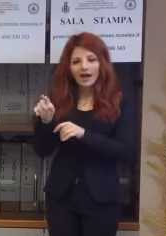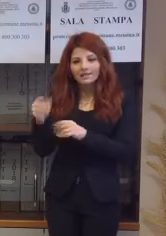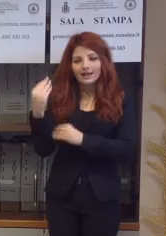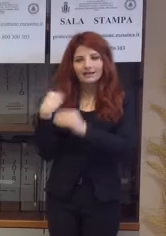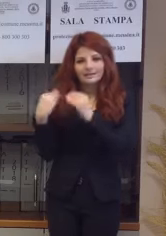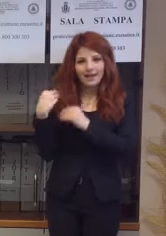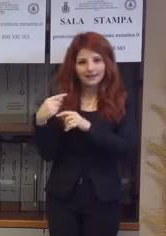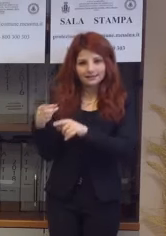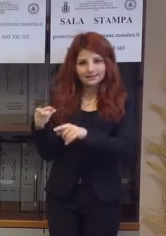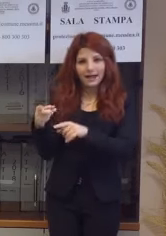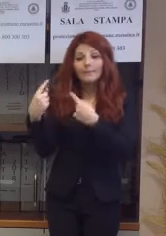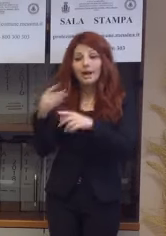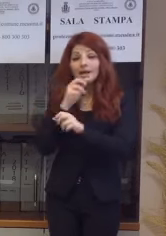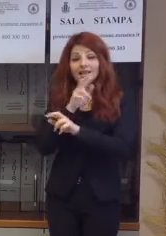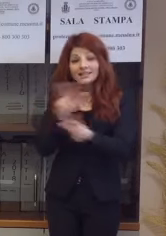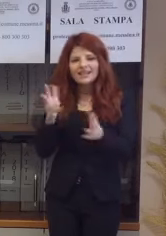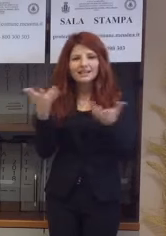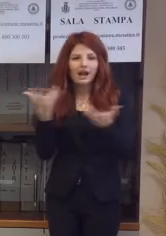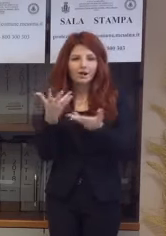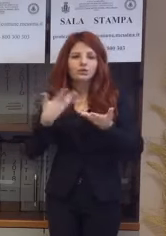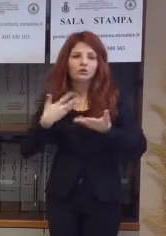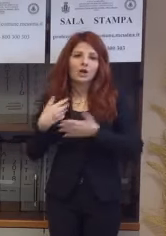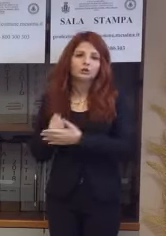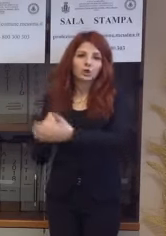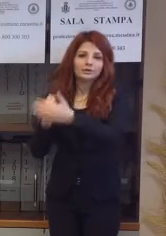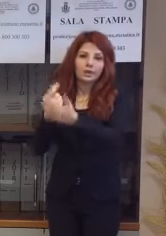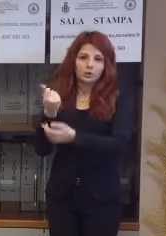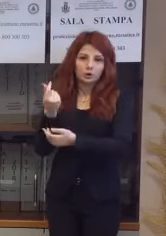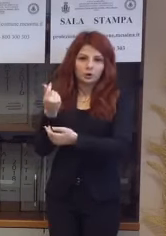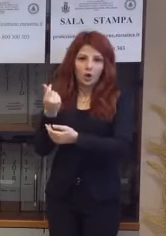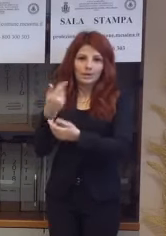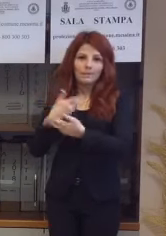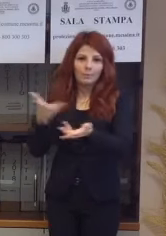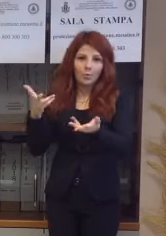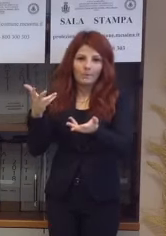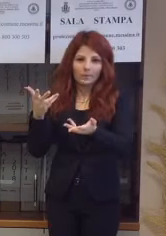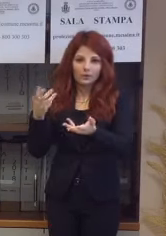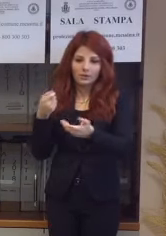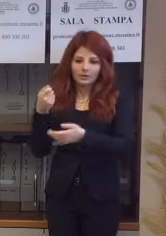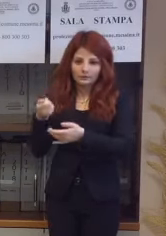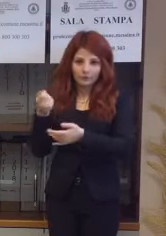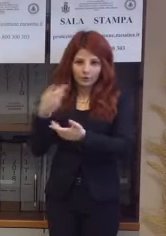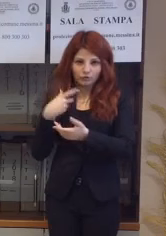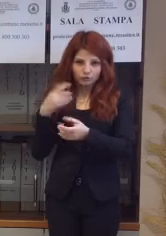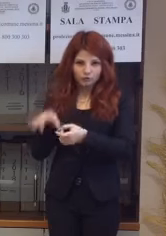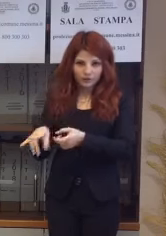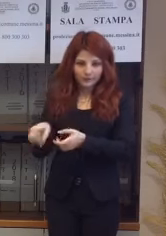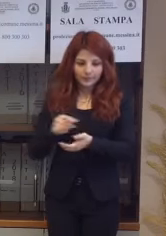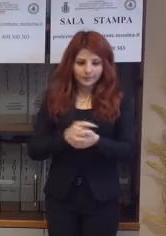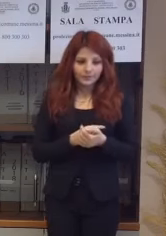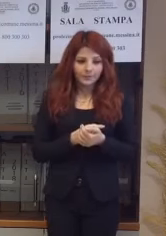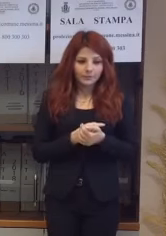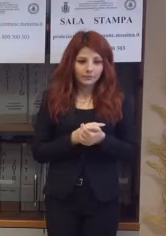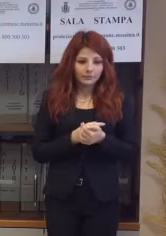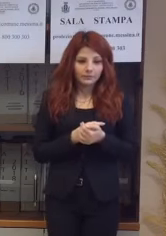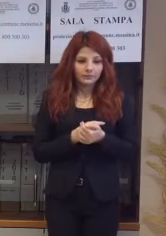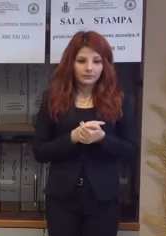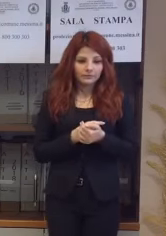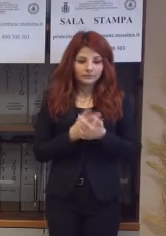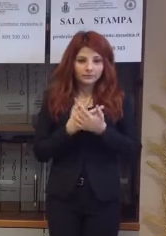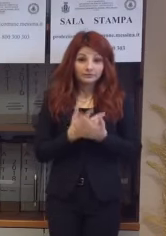una forma di sostegno pubblico, giusto assessore? Oh. E quindi tenete conto che l'aiuto che è